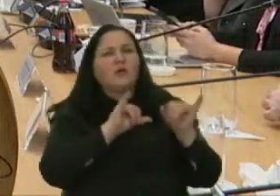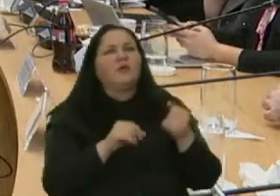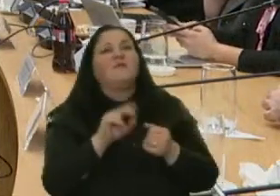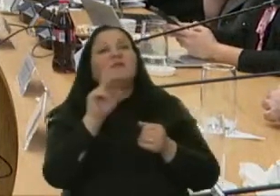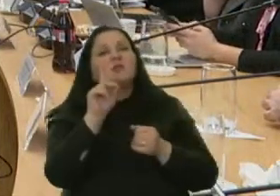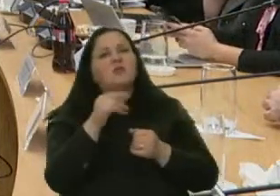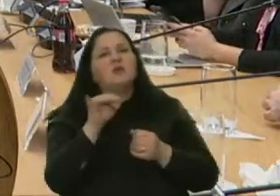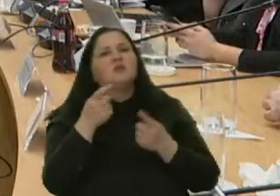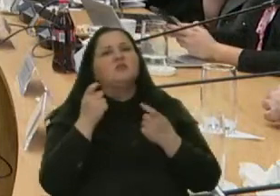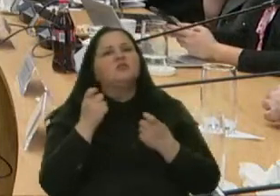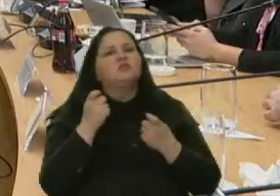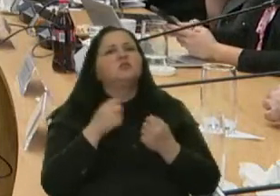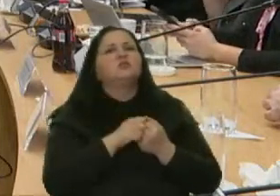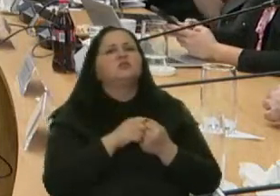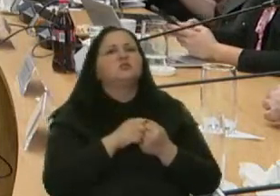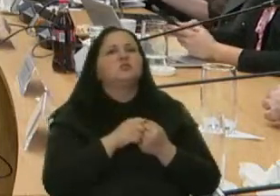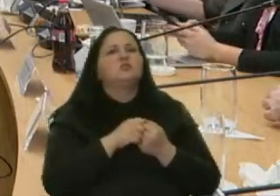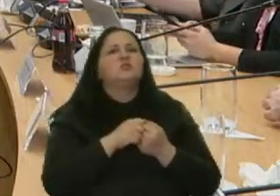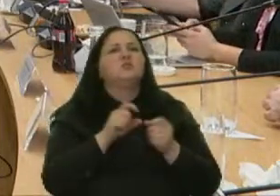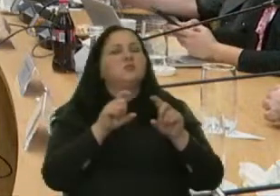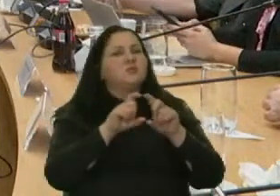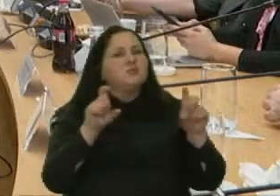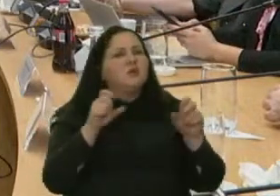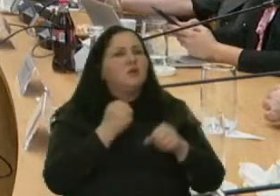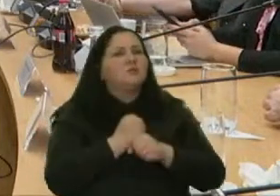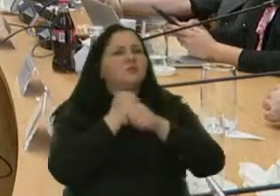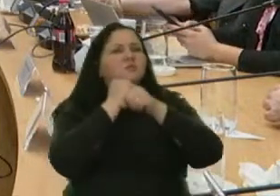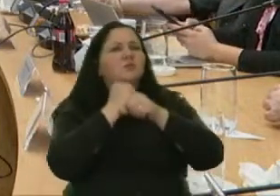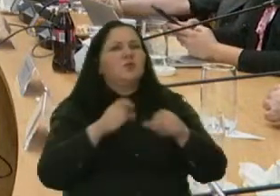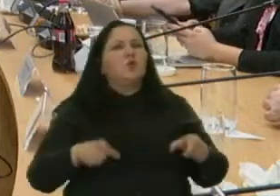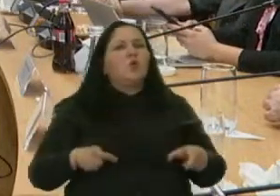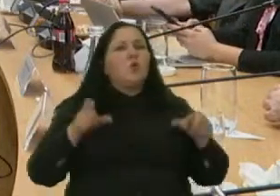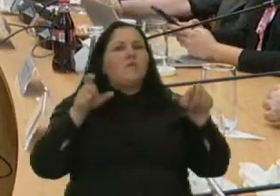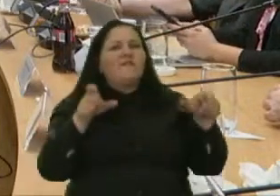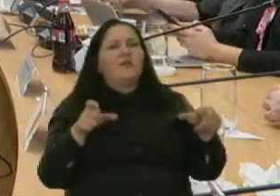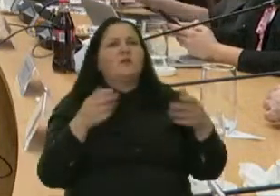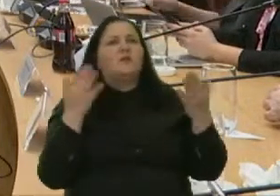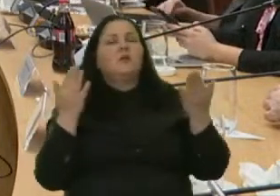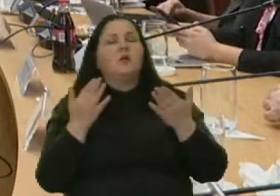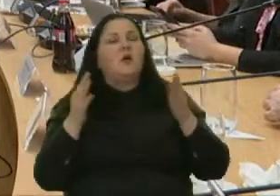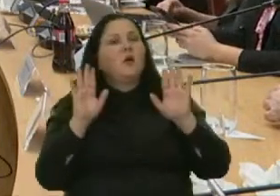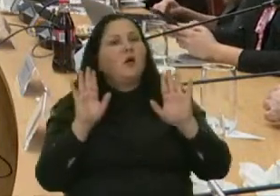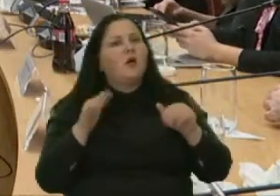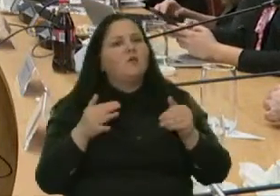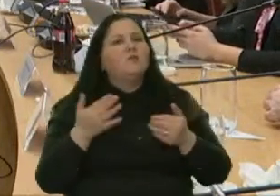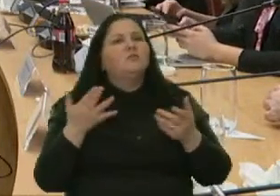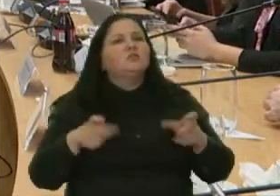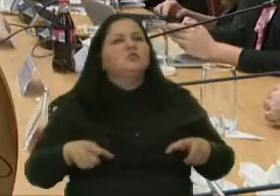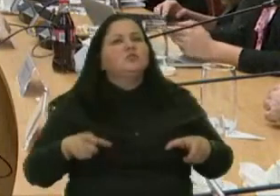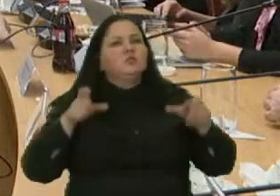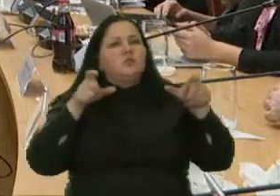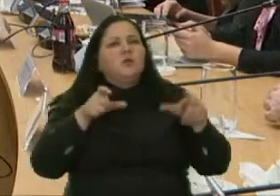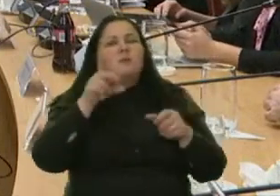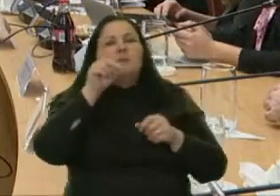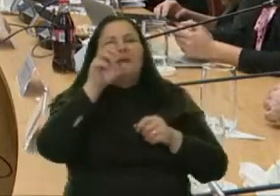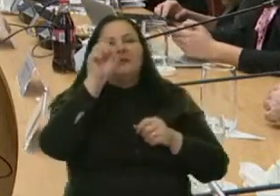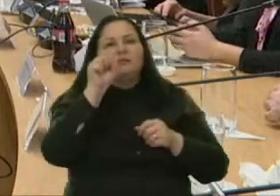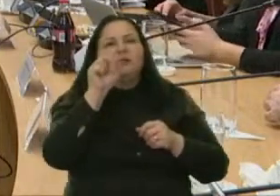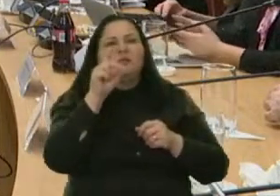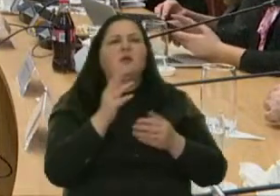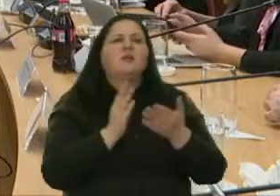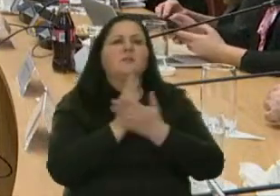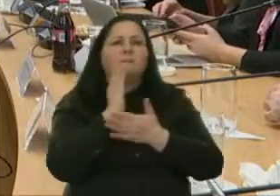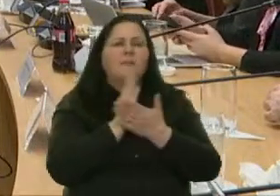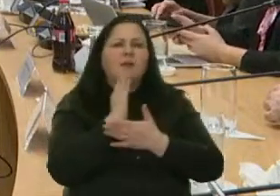și domnul primar așa cum ați spus datorită sprijinului guvernelor care au fost și mai ales a Guvernului PSD care de fiecare